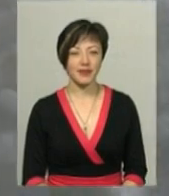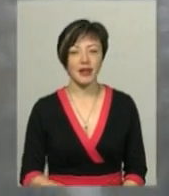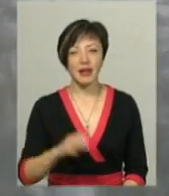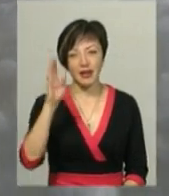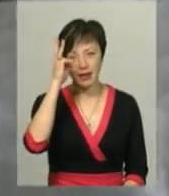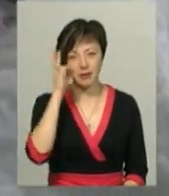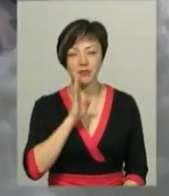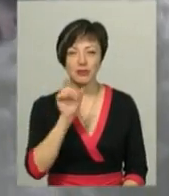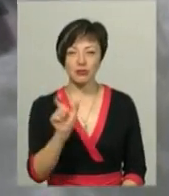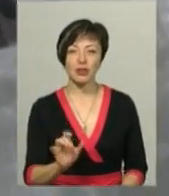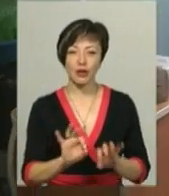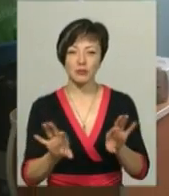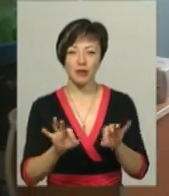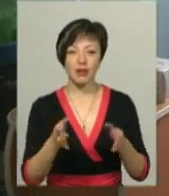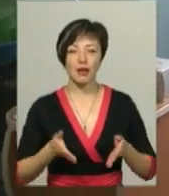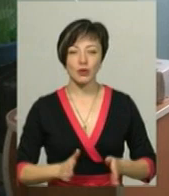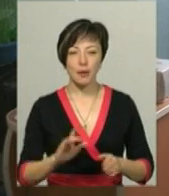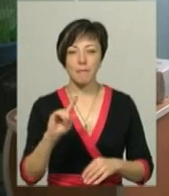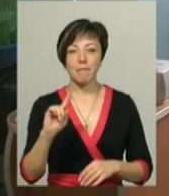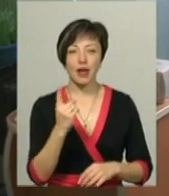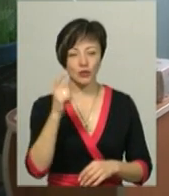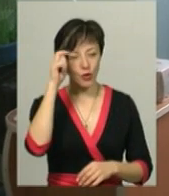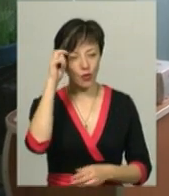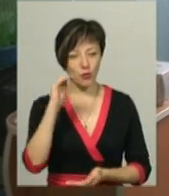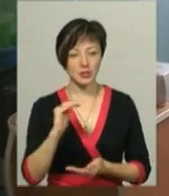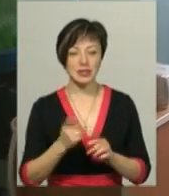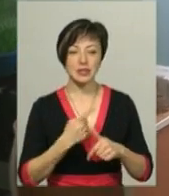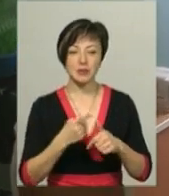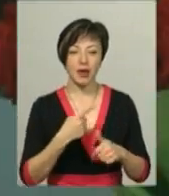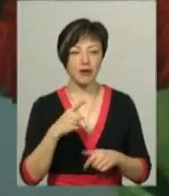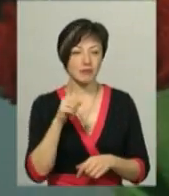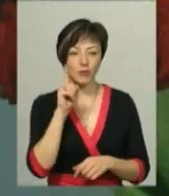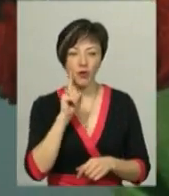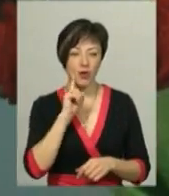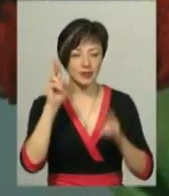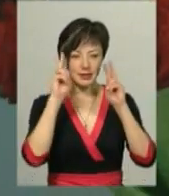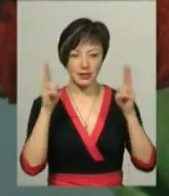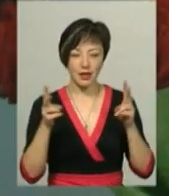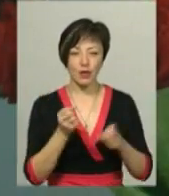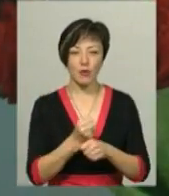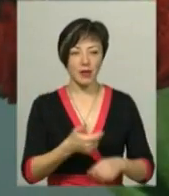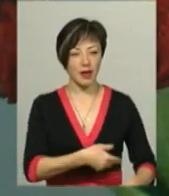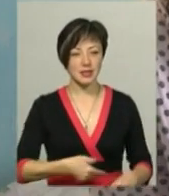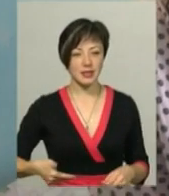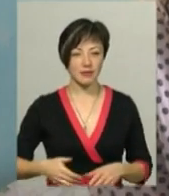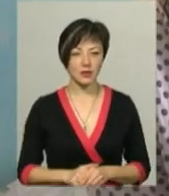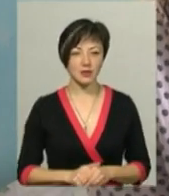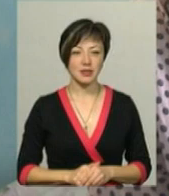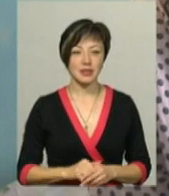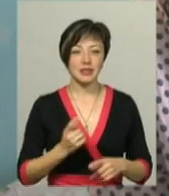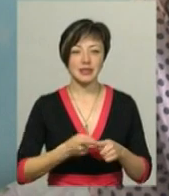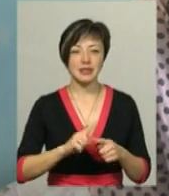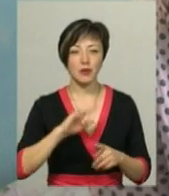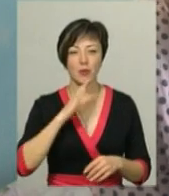Хмельничанка Юлія Герун розповідає, народила первістка хлопчика. З ім'ям поки не визначилась. Породіллі робили кесарів розтин. Це моя